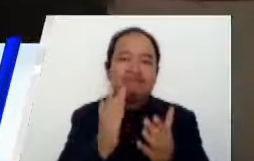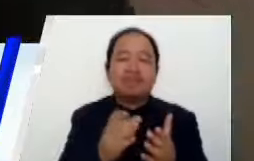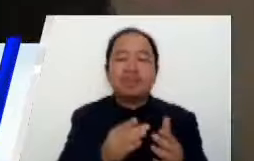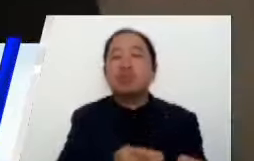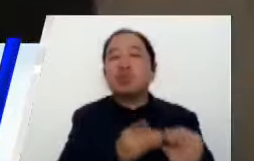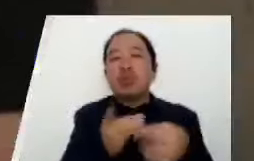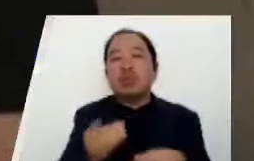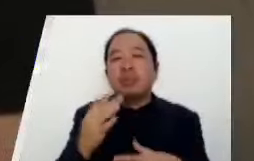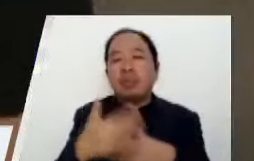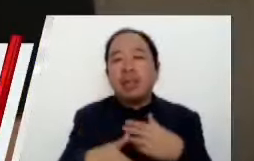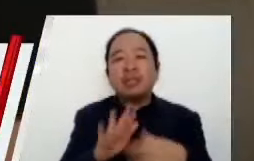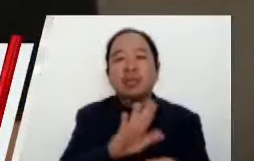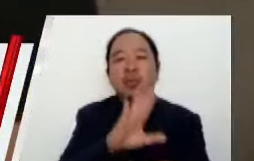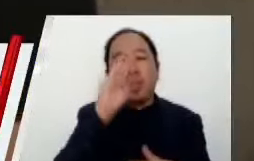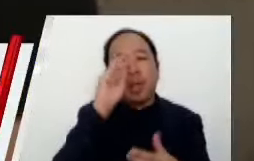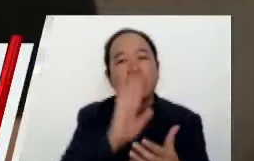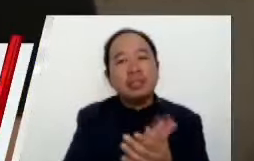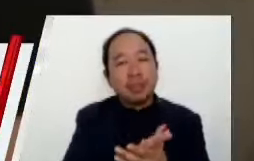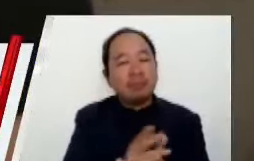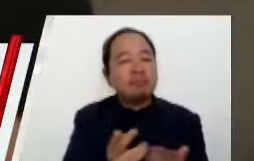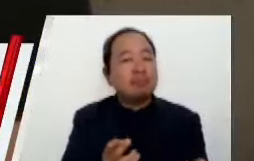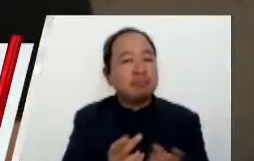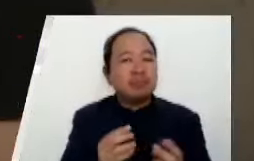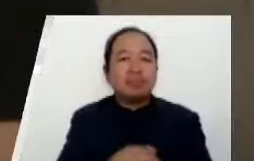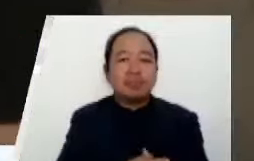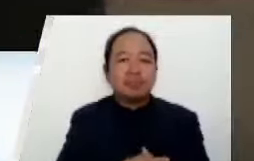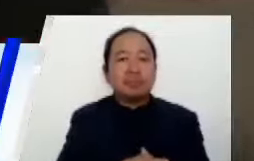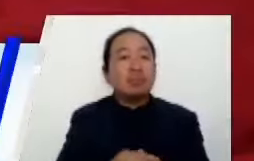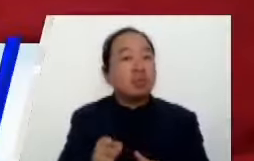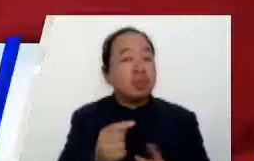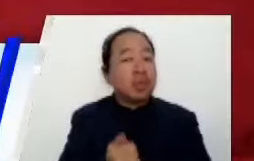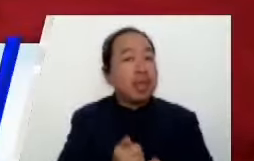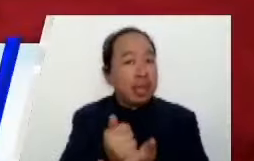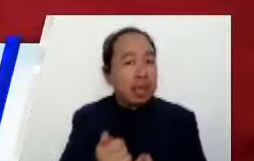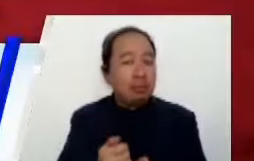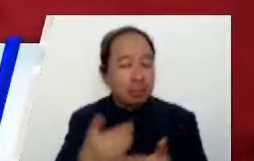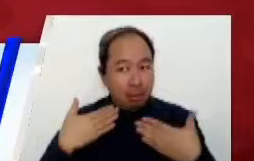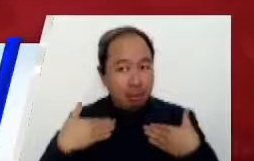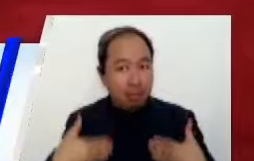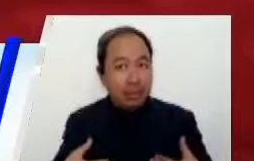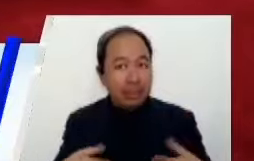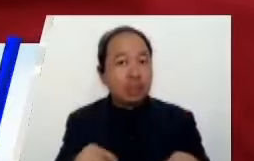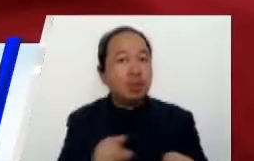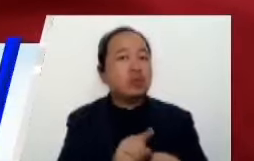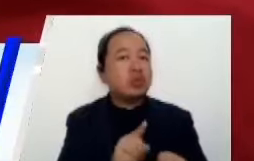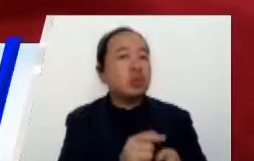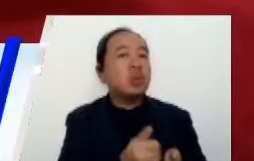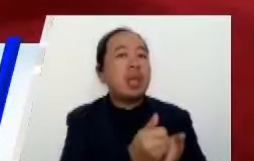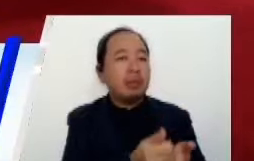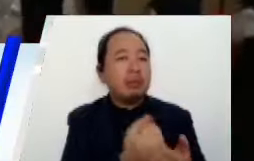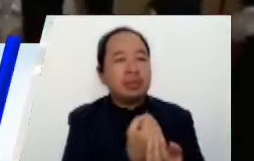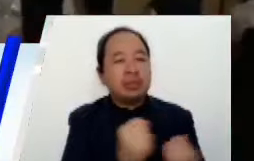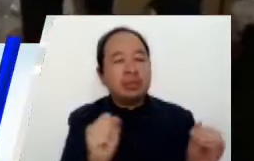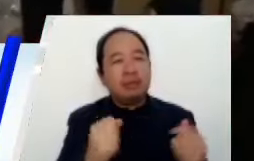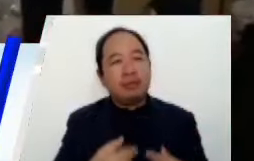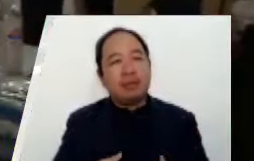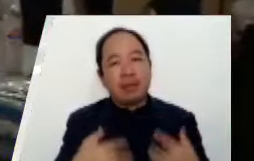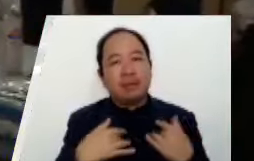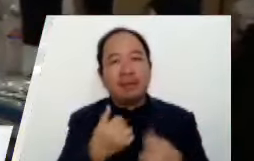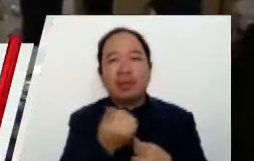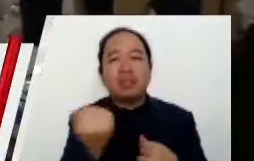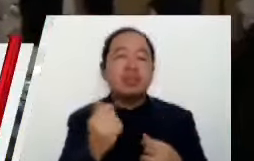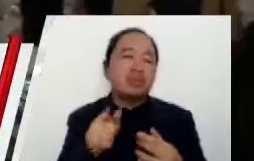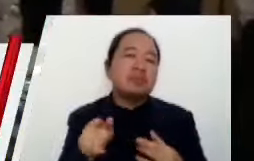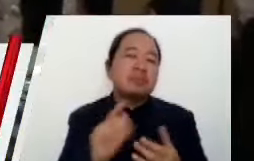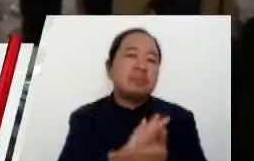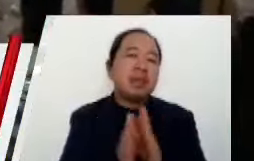Alvin. Bukod po sa nakakatulong po sa ating katawan. Nakatulong kayo, saves life ba? Gagawin namin siyang routine every